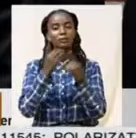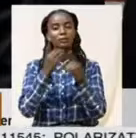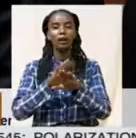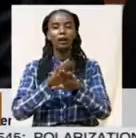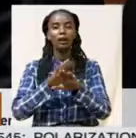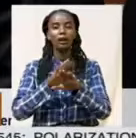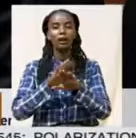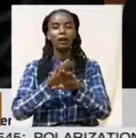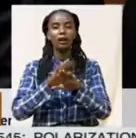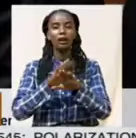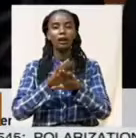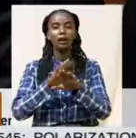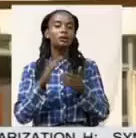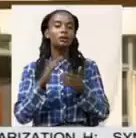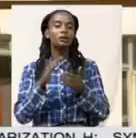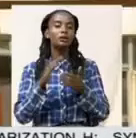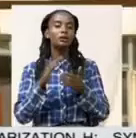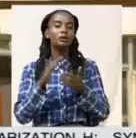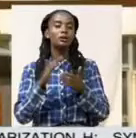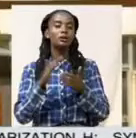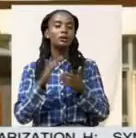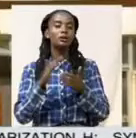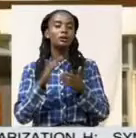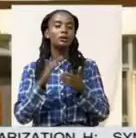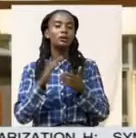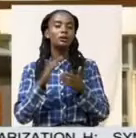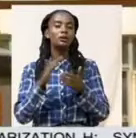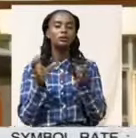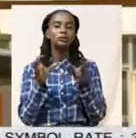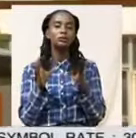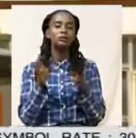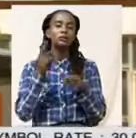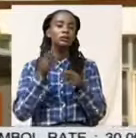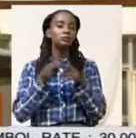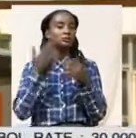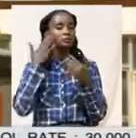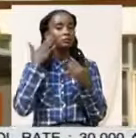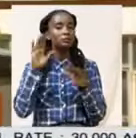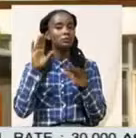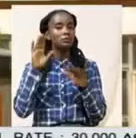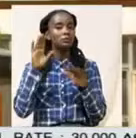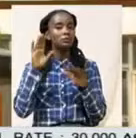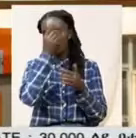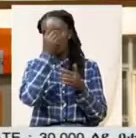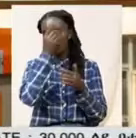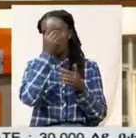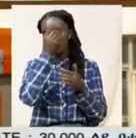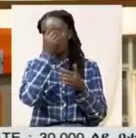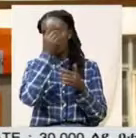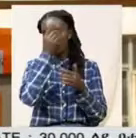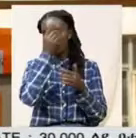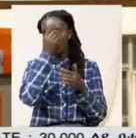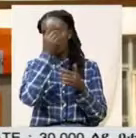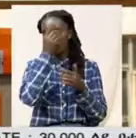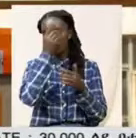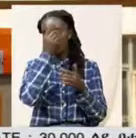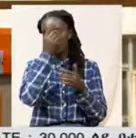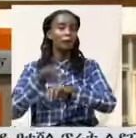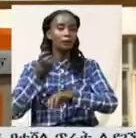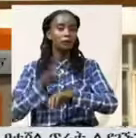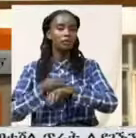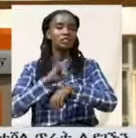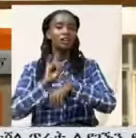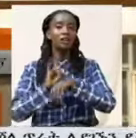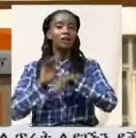ችግር መቀረፍ አለበትም ይላሉ። በአረብ ሚዲያ በብዛት አሉ። እኔ ስማቸውን ማላውቃቸው በአረብኛ ቋንቋ በጣም የሚታገሉ ከባድ